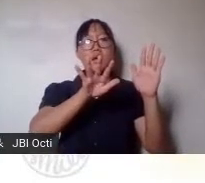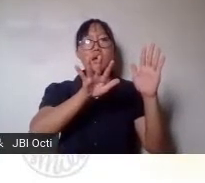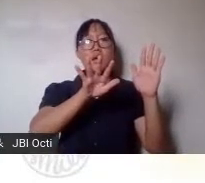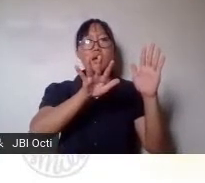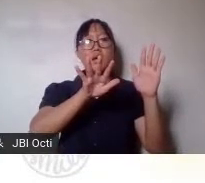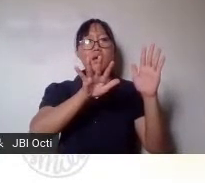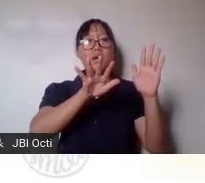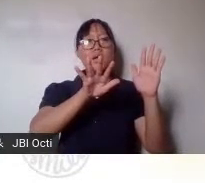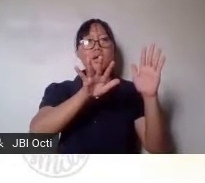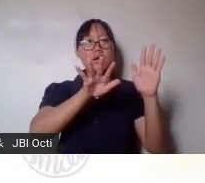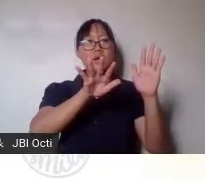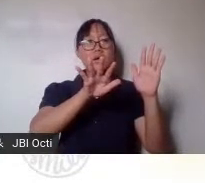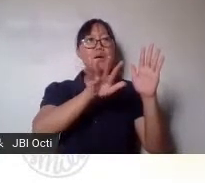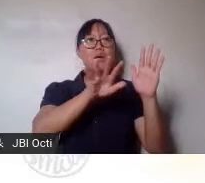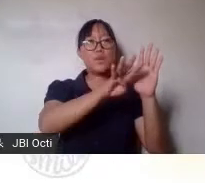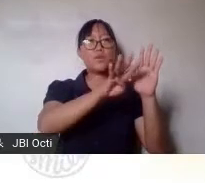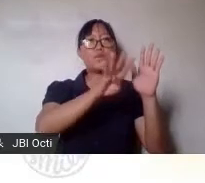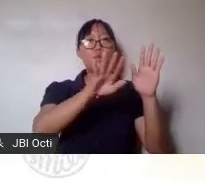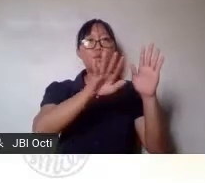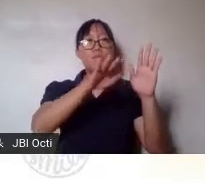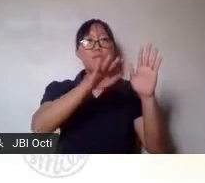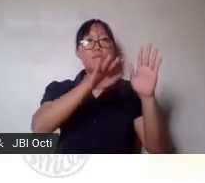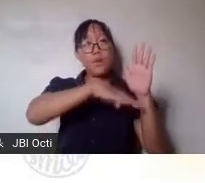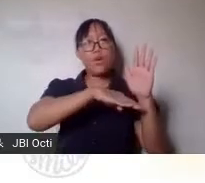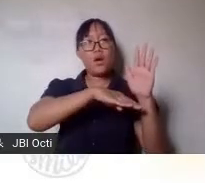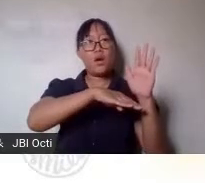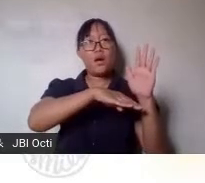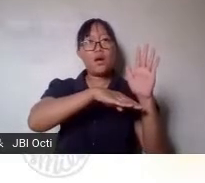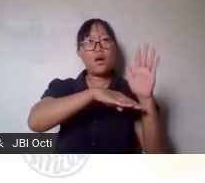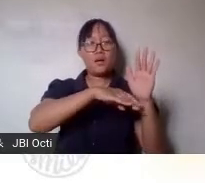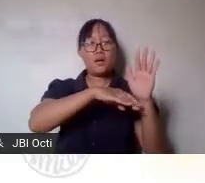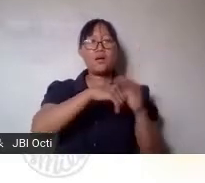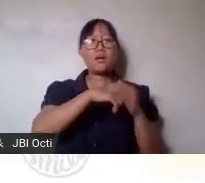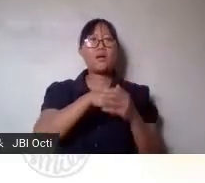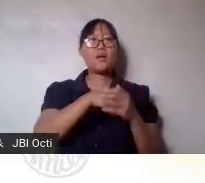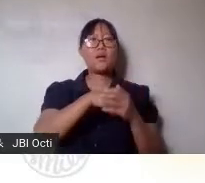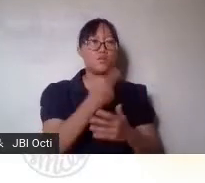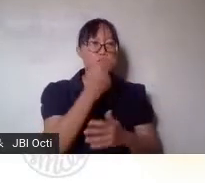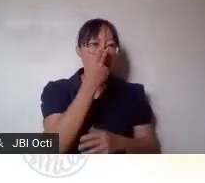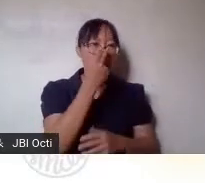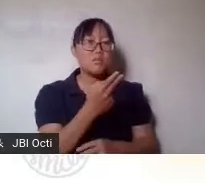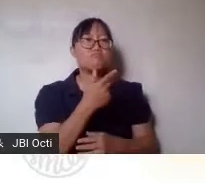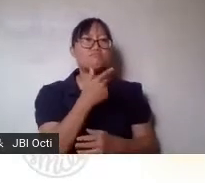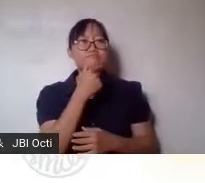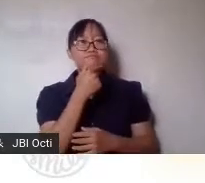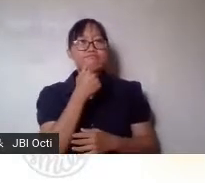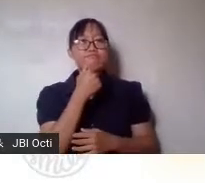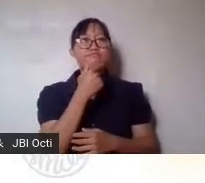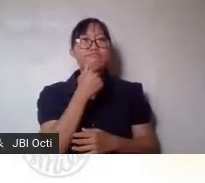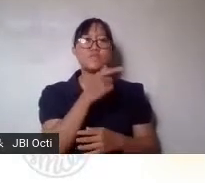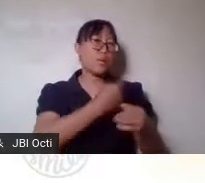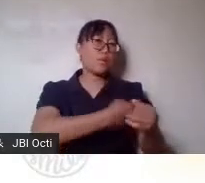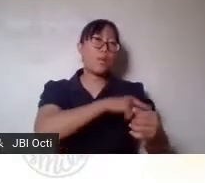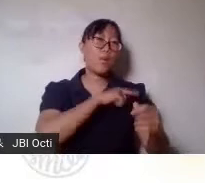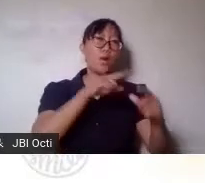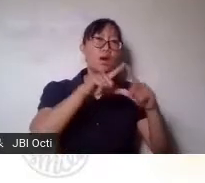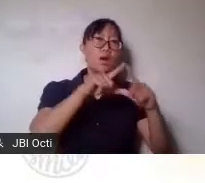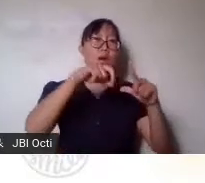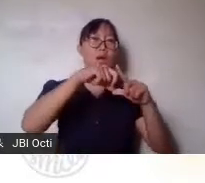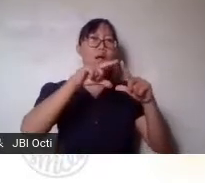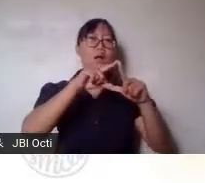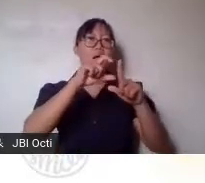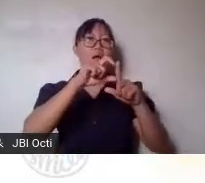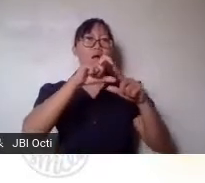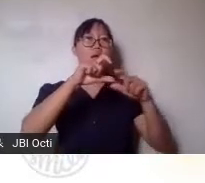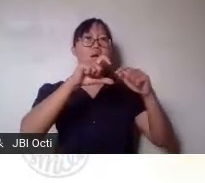45, kalau kita lihat klasifikasinya, kemampuan yang kemudian berkaitan dengan akademik, yang sesuai dengan tabel yang kita lihat tadi, yang berbeda